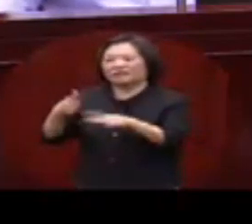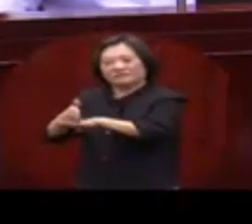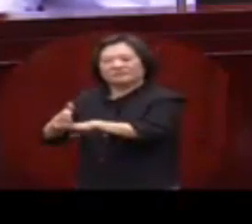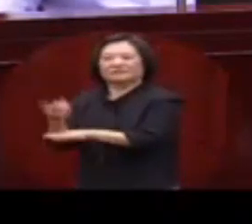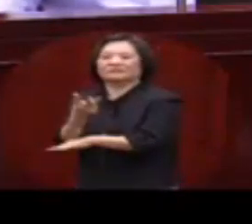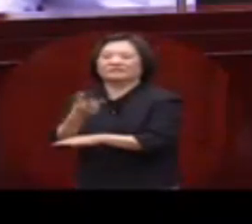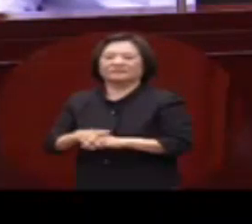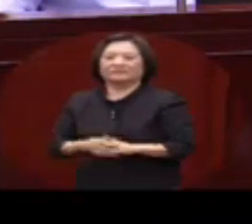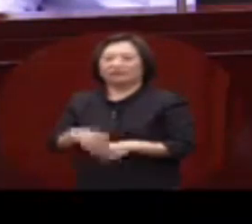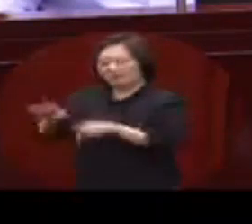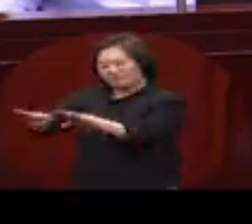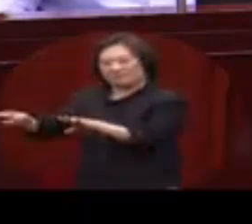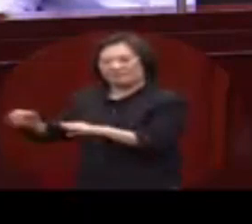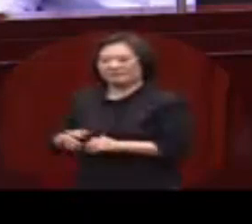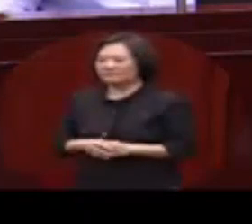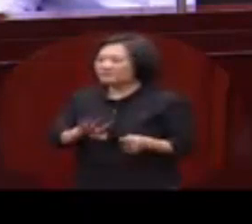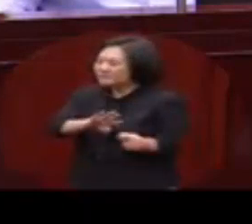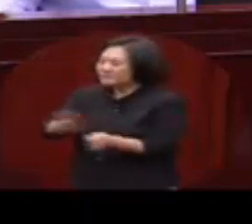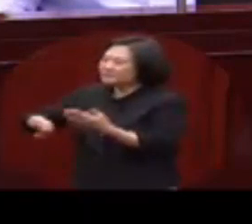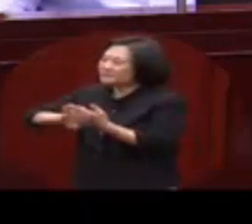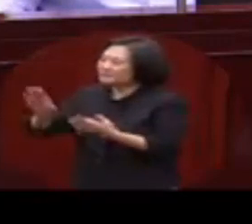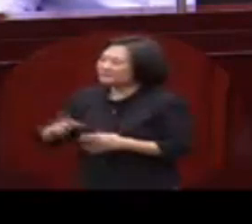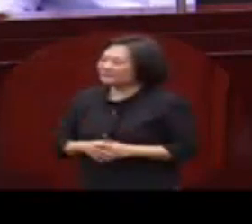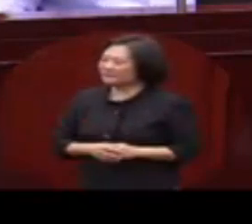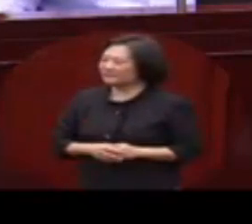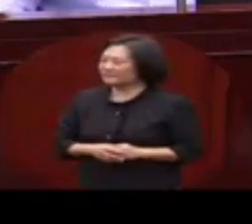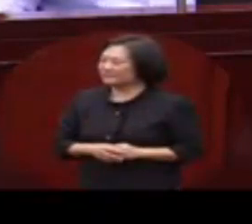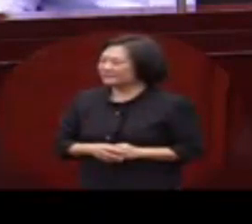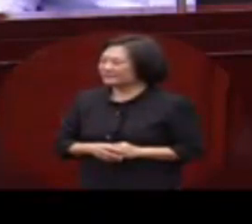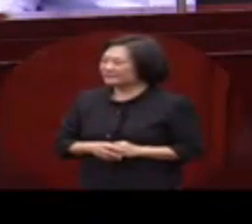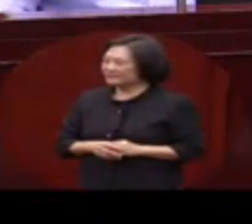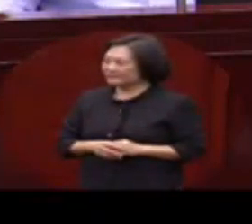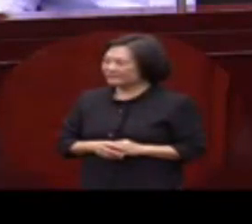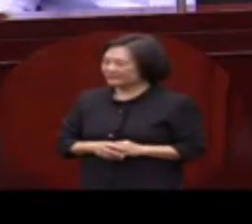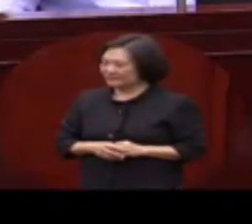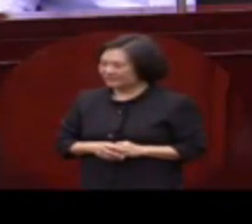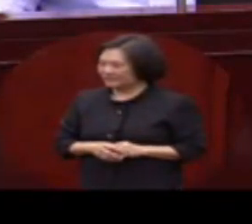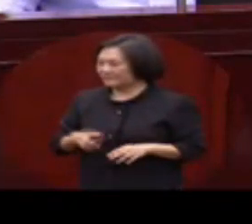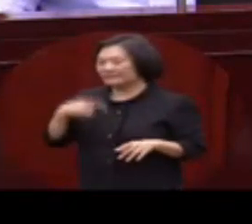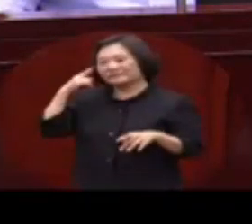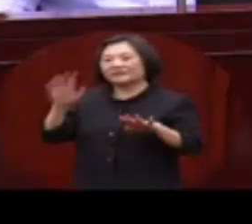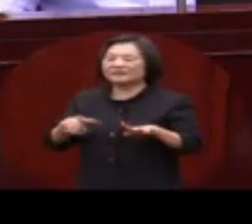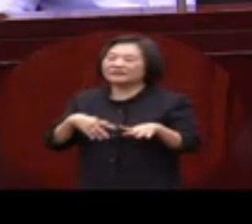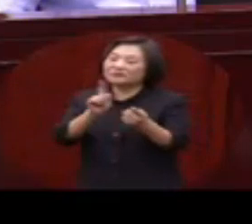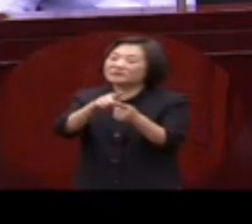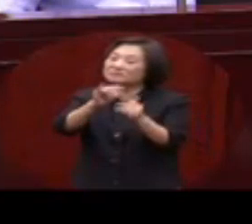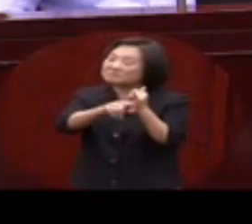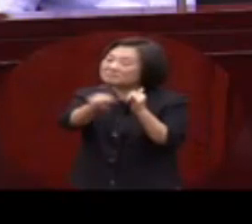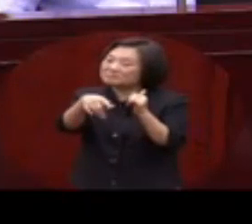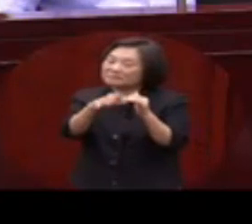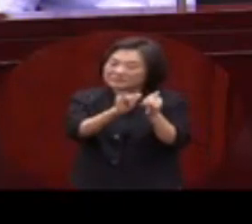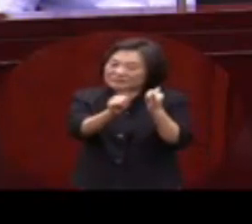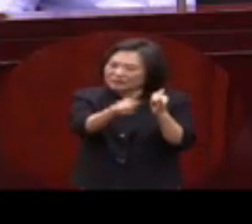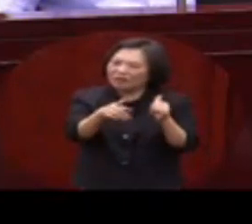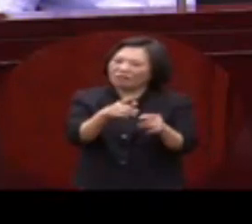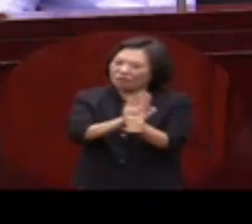1280到现在已经卖了250万张了，坦白讲这个应该是对新北市民的好处比对台北市民的好处，